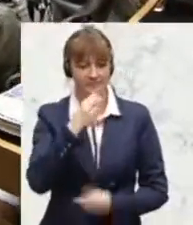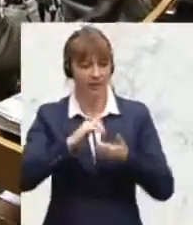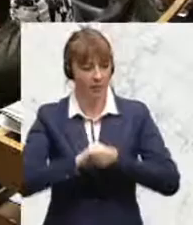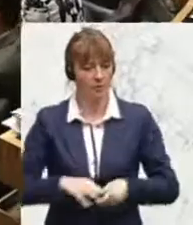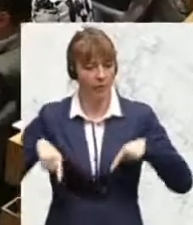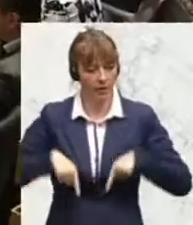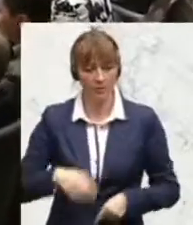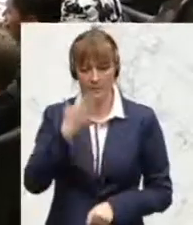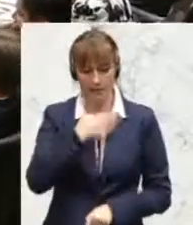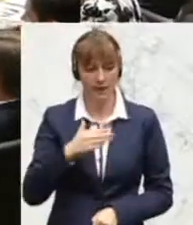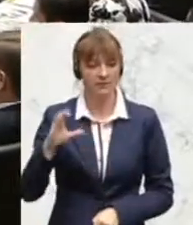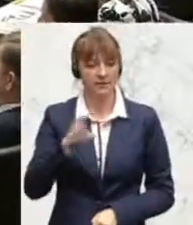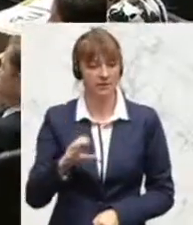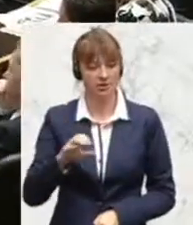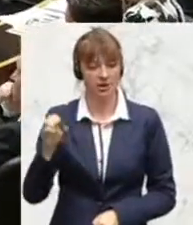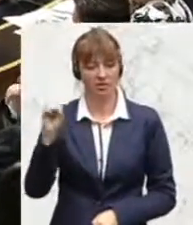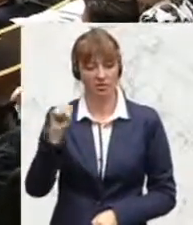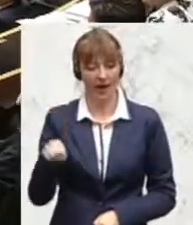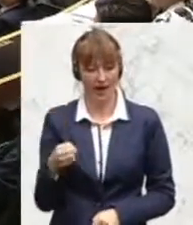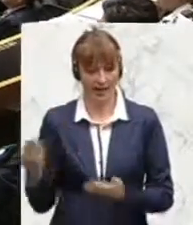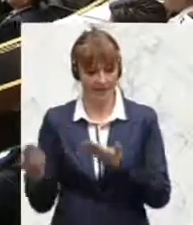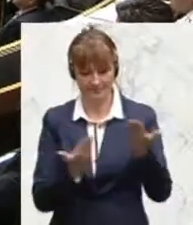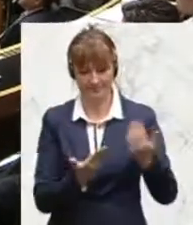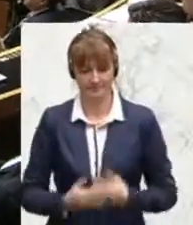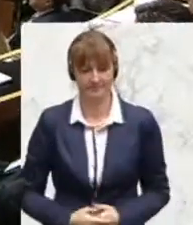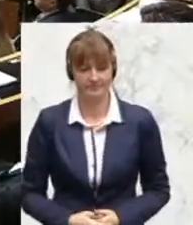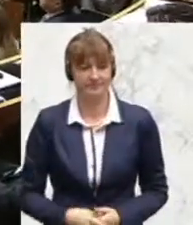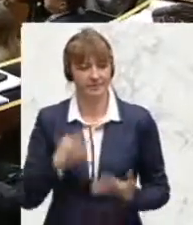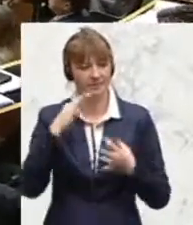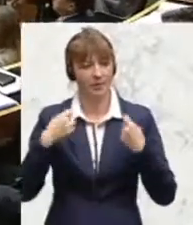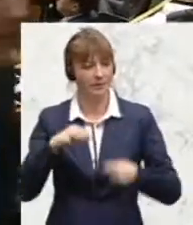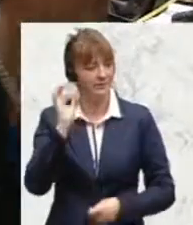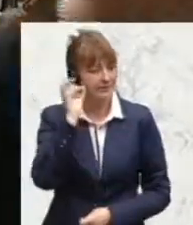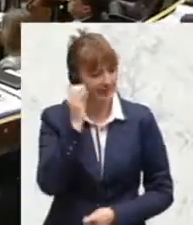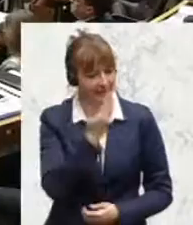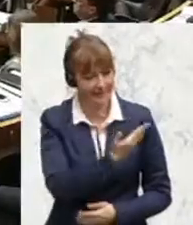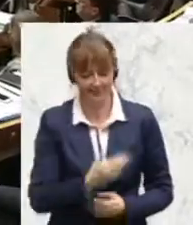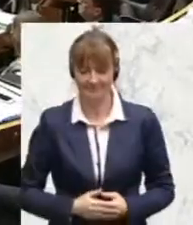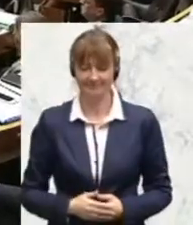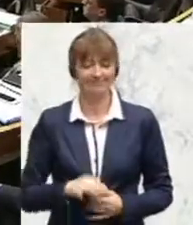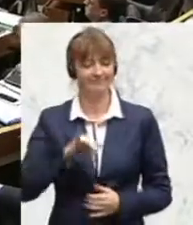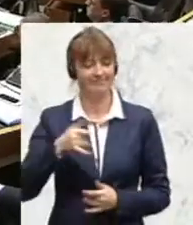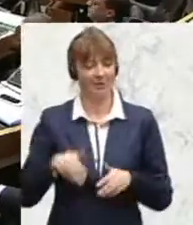ÖVP, Albert Steinhauser, der Justizsprecher der Grünen, ist der Übernächste. Jetzt Heinz-Christian Strache, FPÖ.